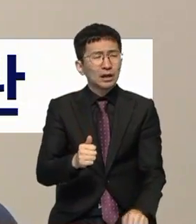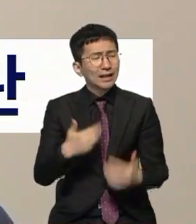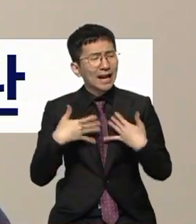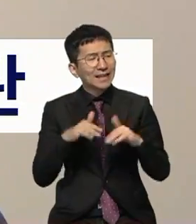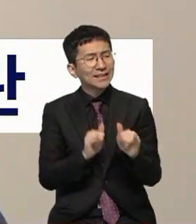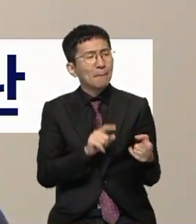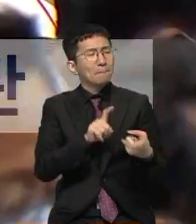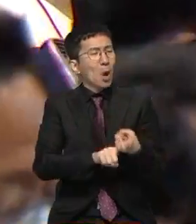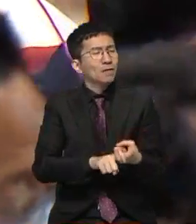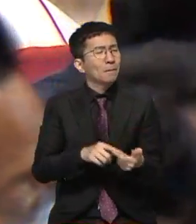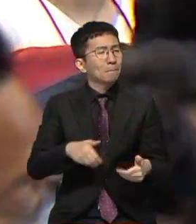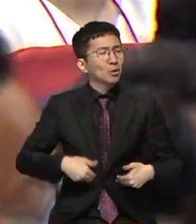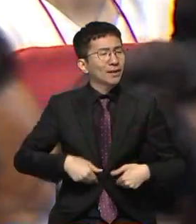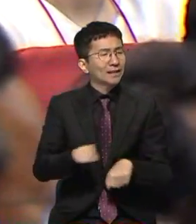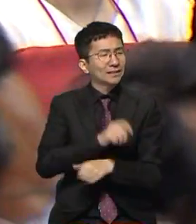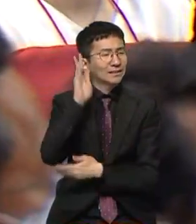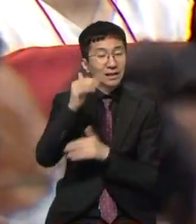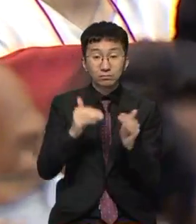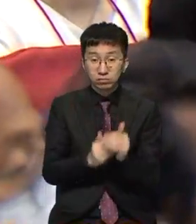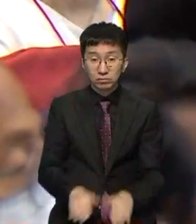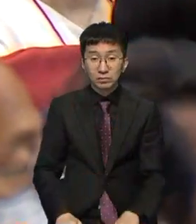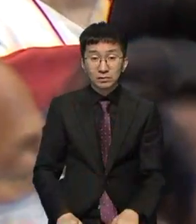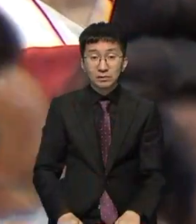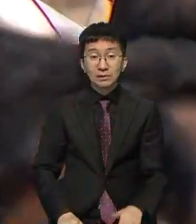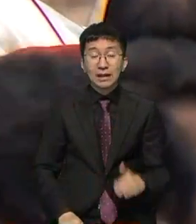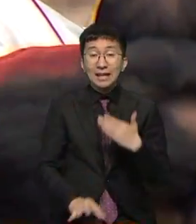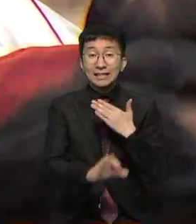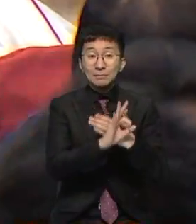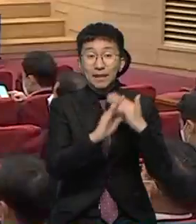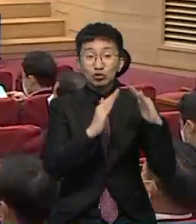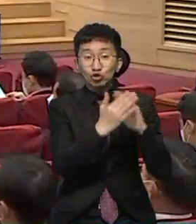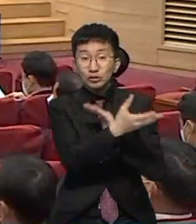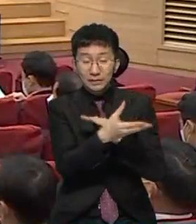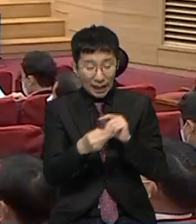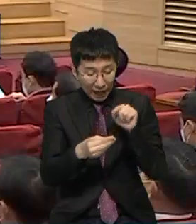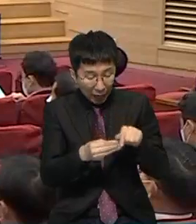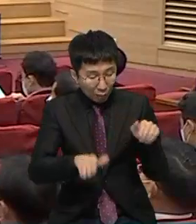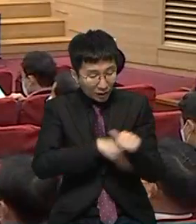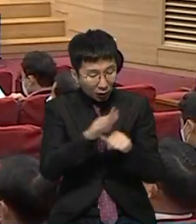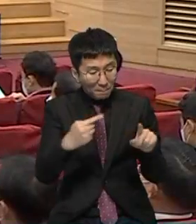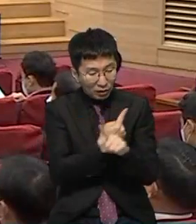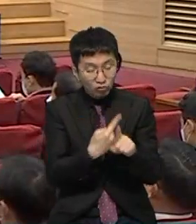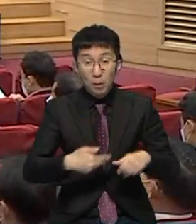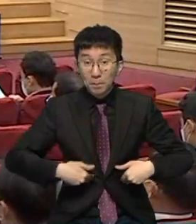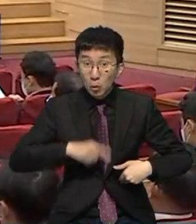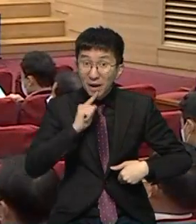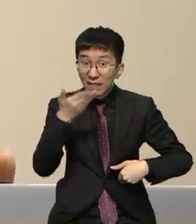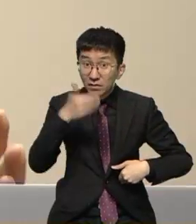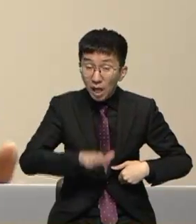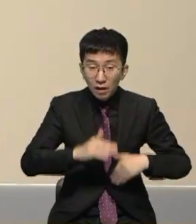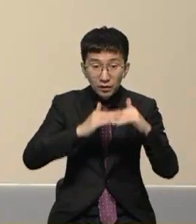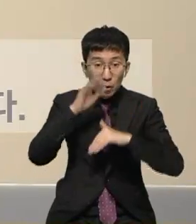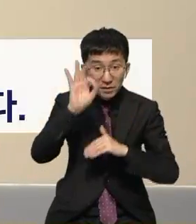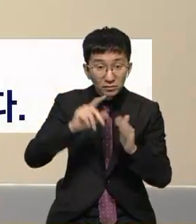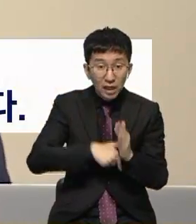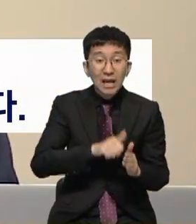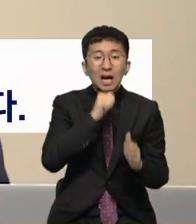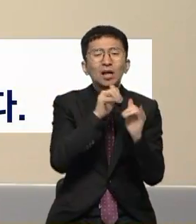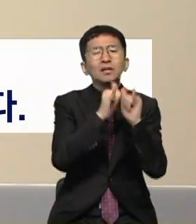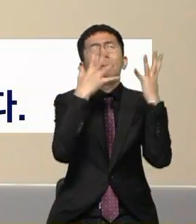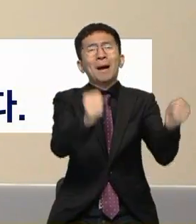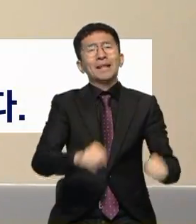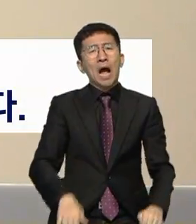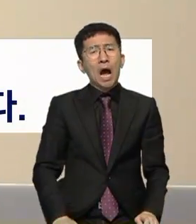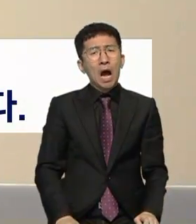내용으로 특강에 나섰습니다. 임대주택 주거환경 개선 필요성을 설명하는 과정에서 이런 말을 했습니다. 또 못 사는 사람들이